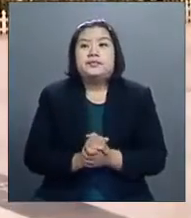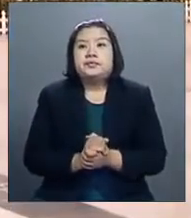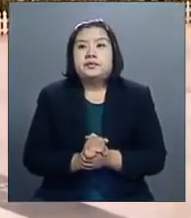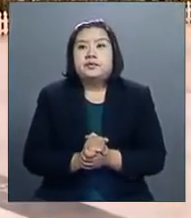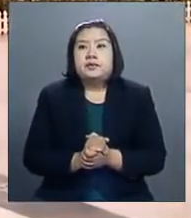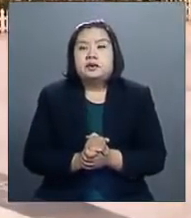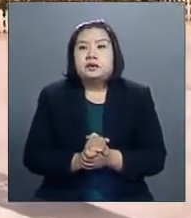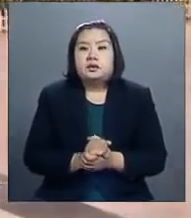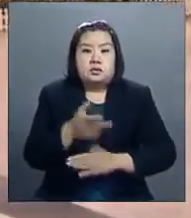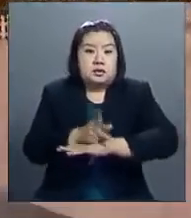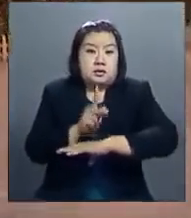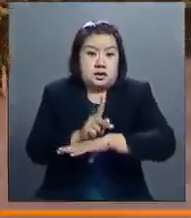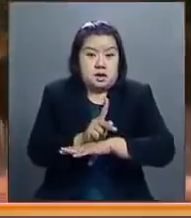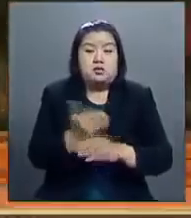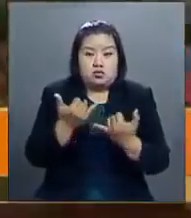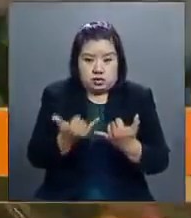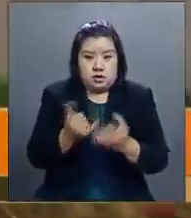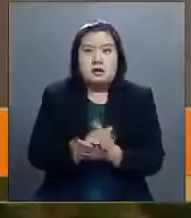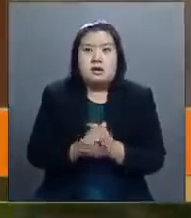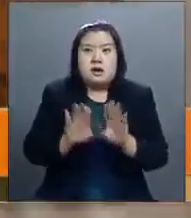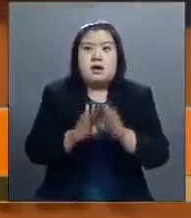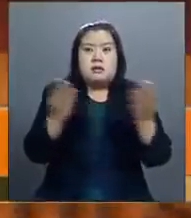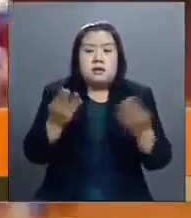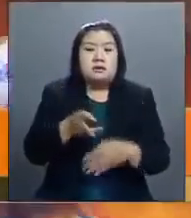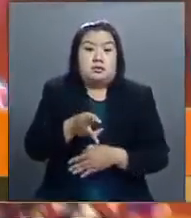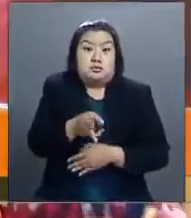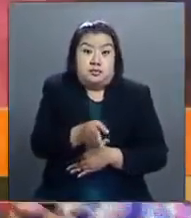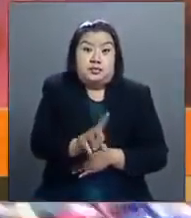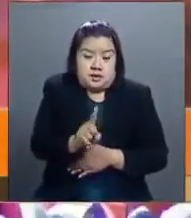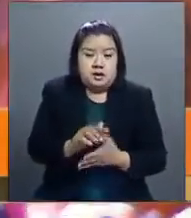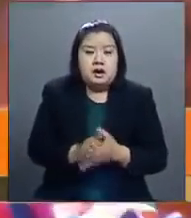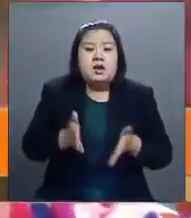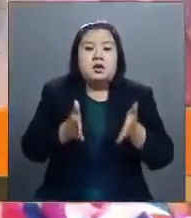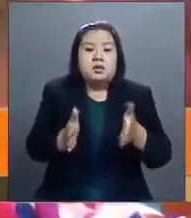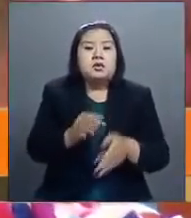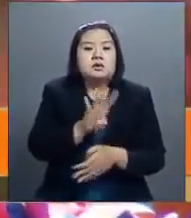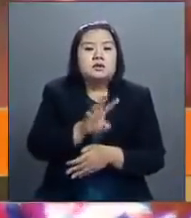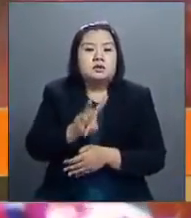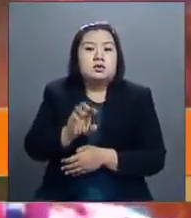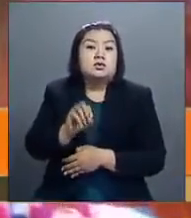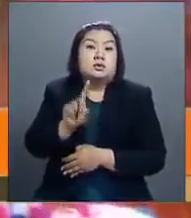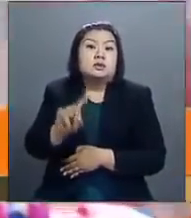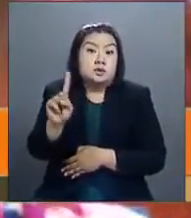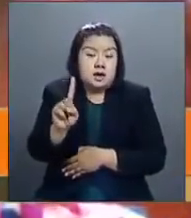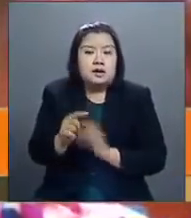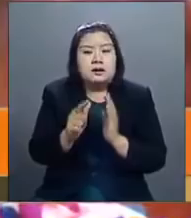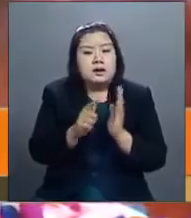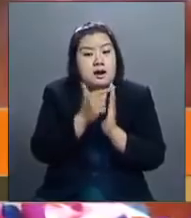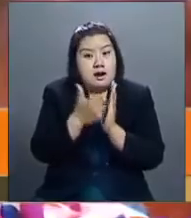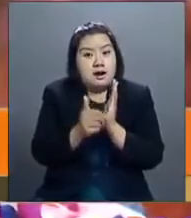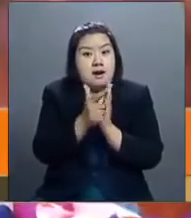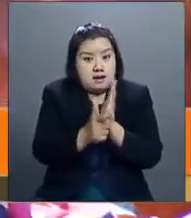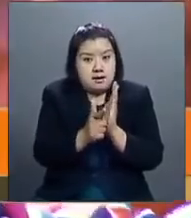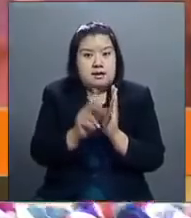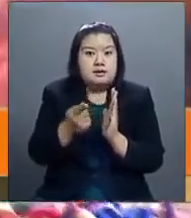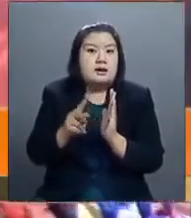ระหว่างเป็นประธานกดปุ่มเปิดถนน4เลนหมายเลข201เลยเชียงคานพร้อมทั้งเป็นสักขีพยานมอบหนังสือแสดงโคร